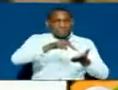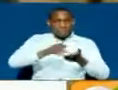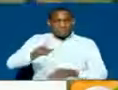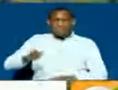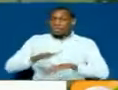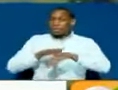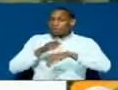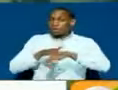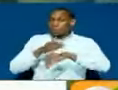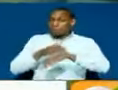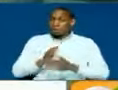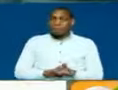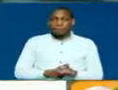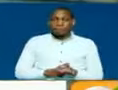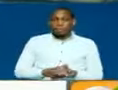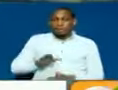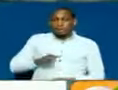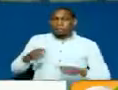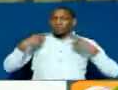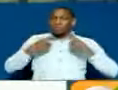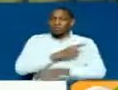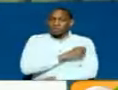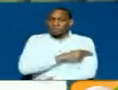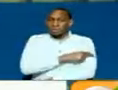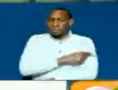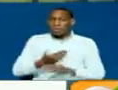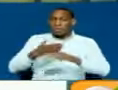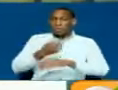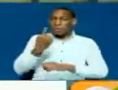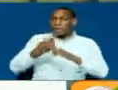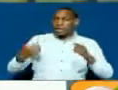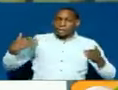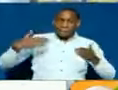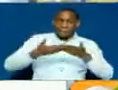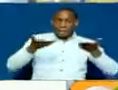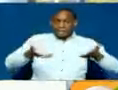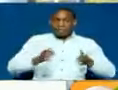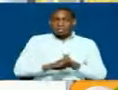bili polepole. Susan Ogolla amezuiliwa hospitalini humu kwa zaidi ya mwaka mmoja